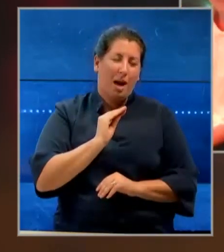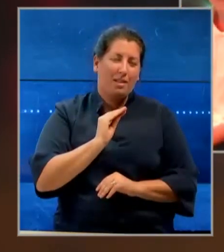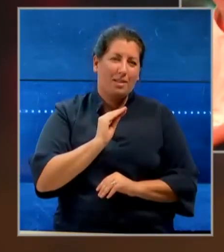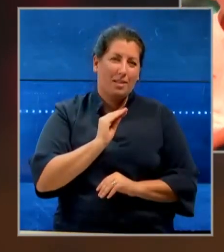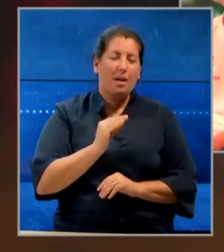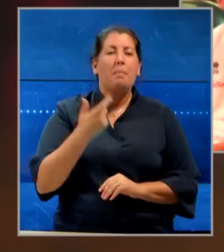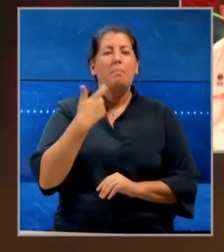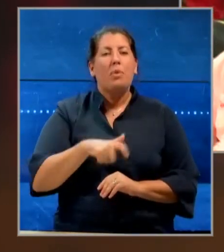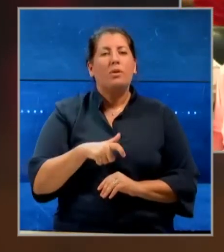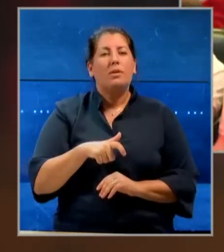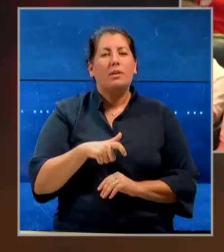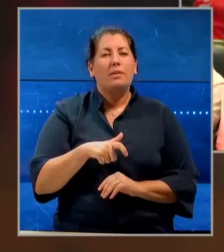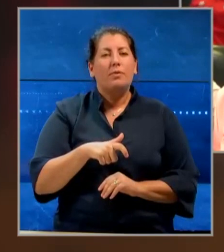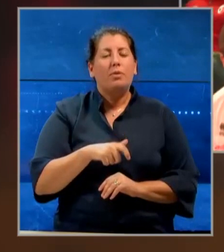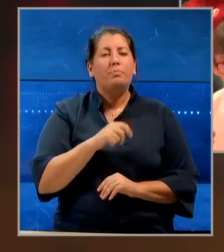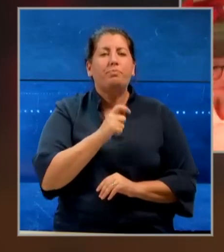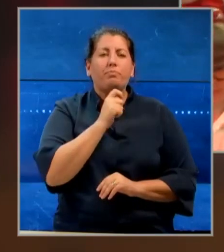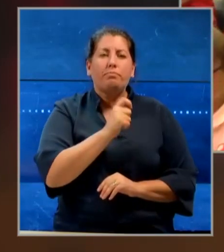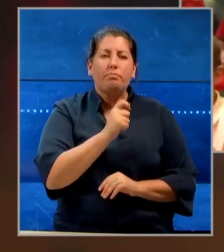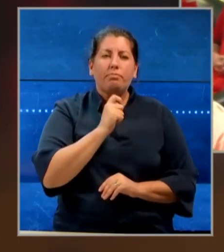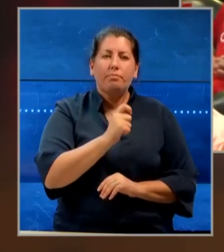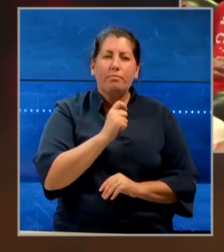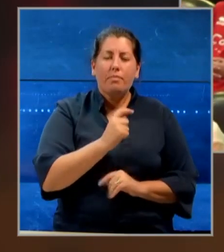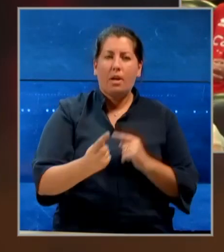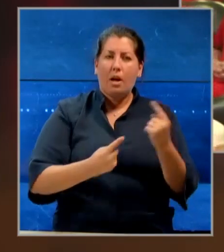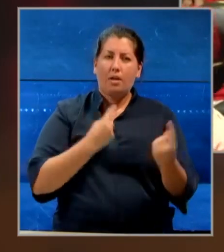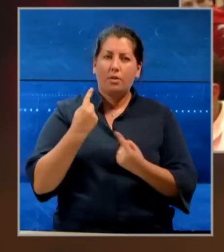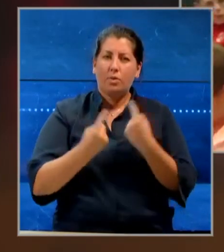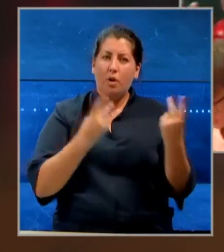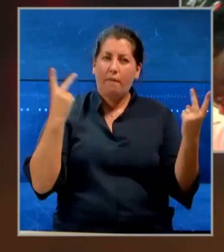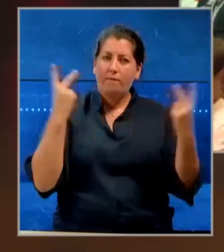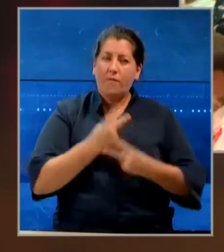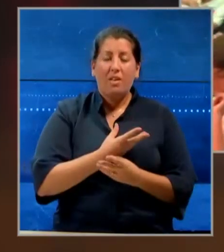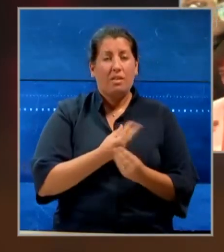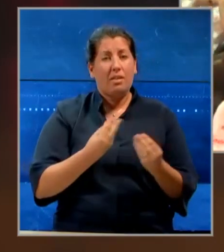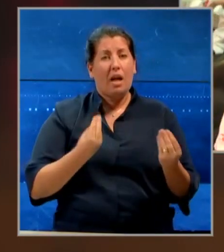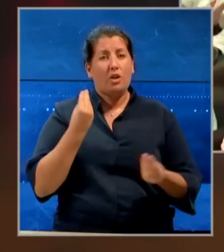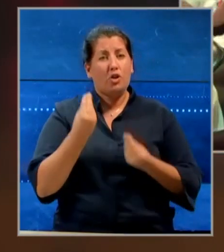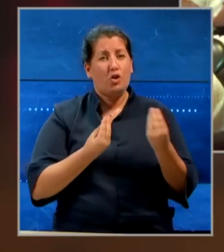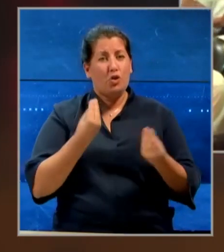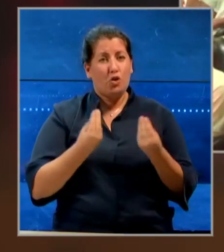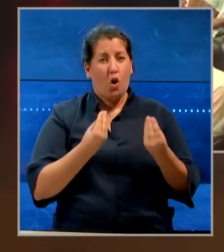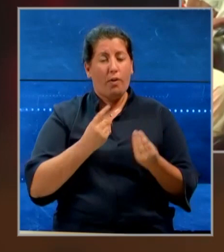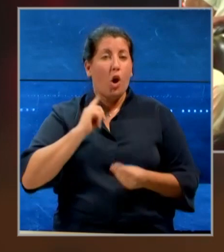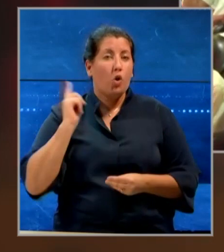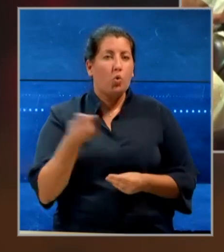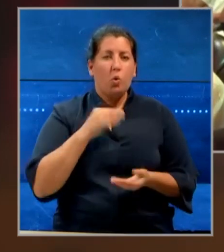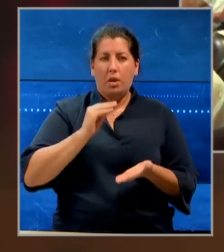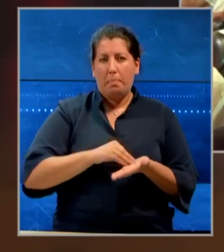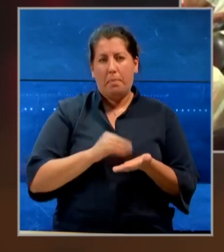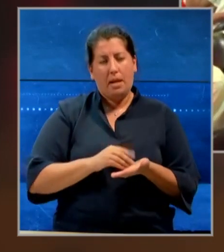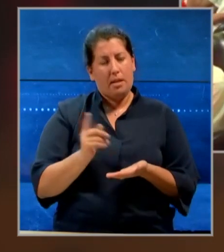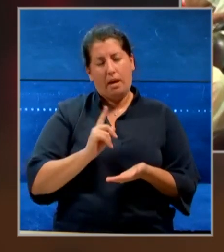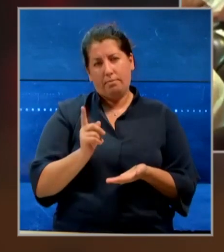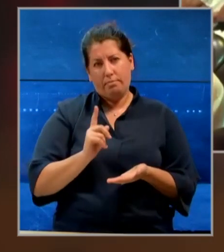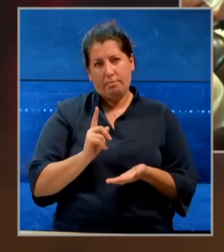Perché appunto parliamo di questa bella realtà con tanti giovani, tra l'altro non sono tutti presenti qui stasera a teatro.